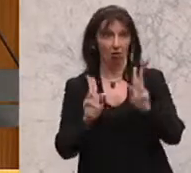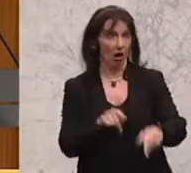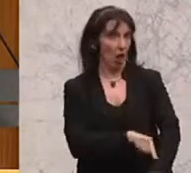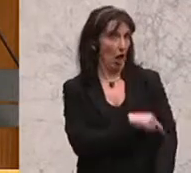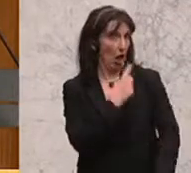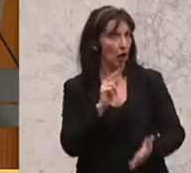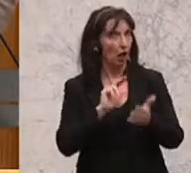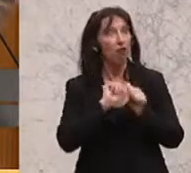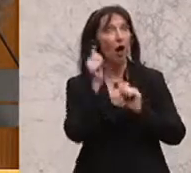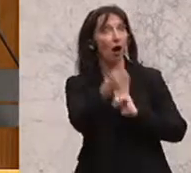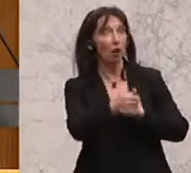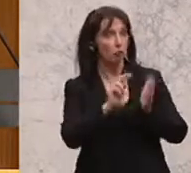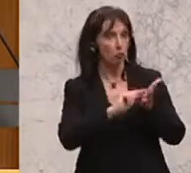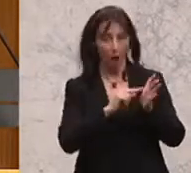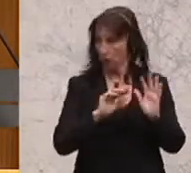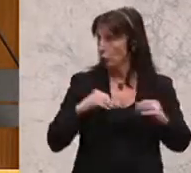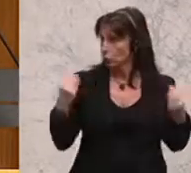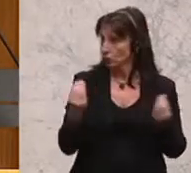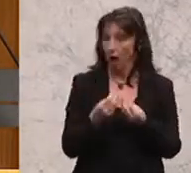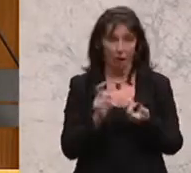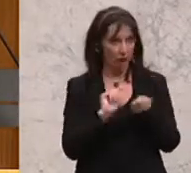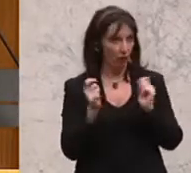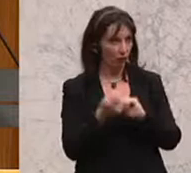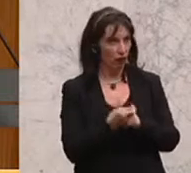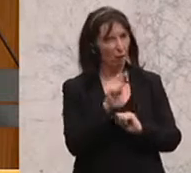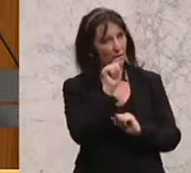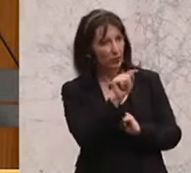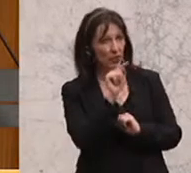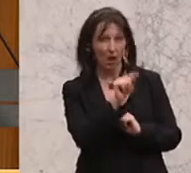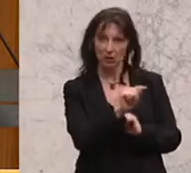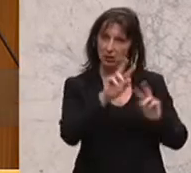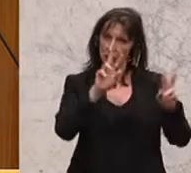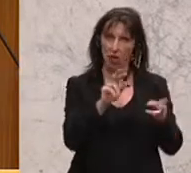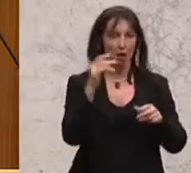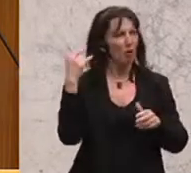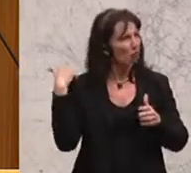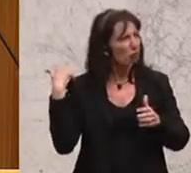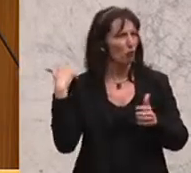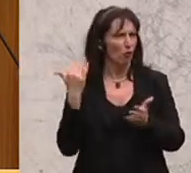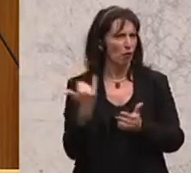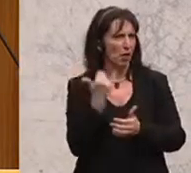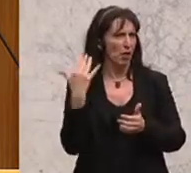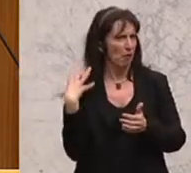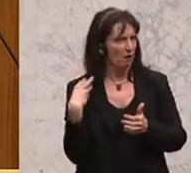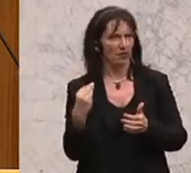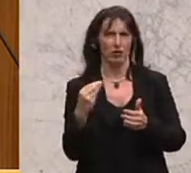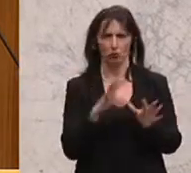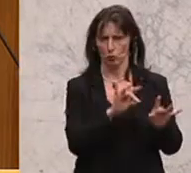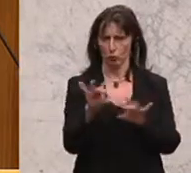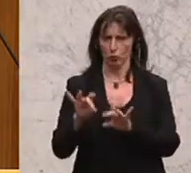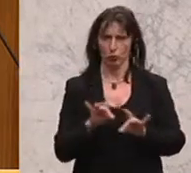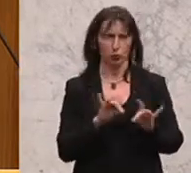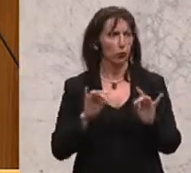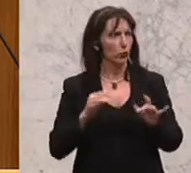Planungsmöglichkeit, gemeinsame Reform im Haus, hat uns ja in der Vergangenheit insofern auch immer wieder beschäftigt, als dass er ja in der